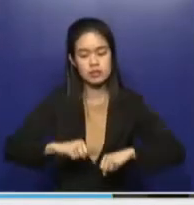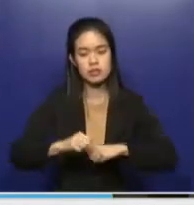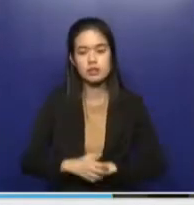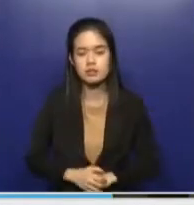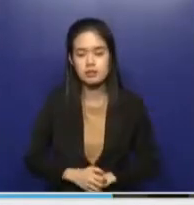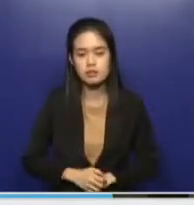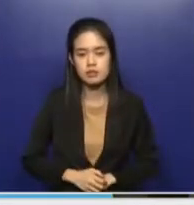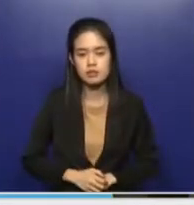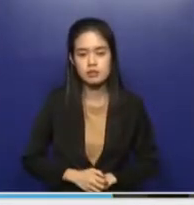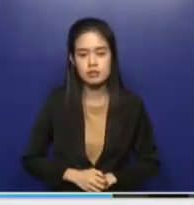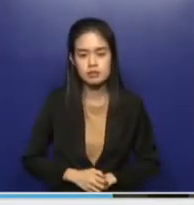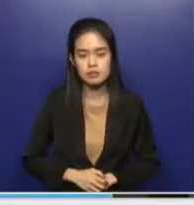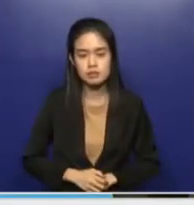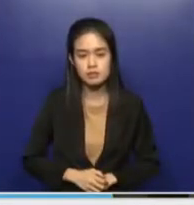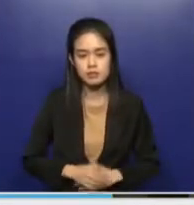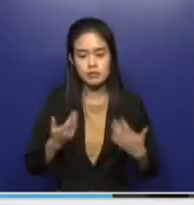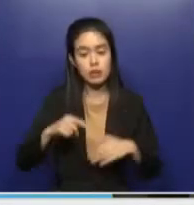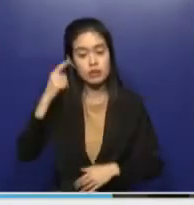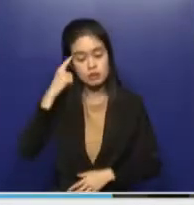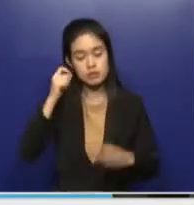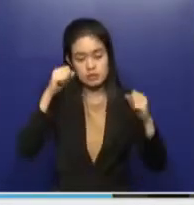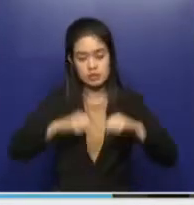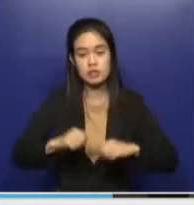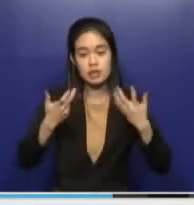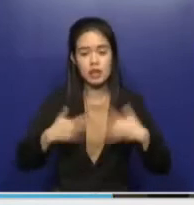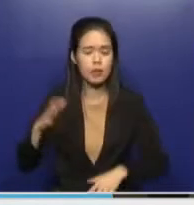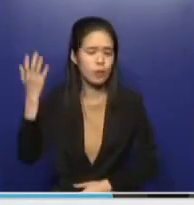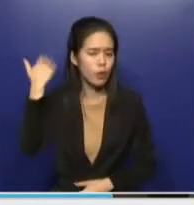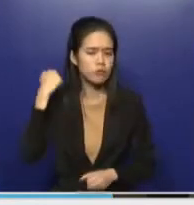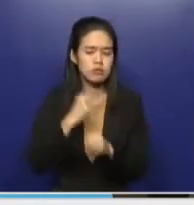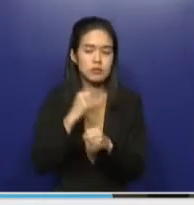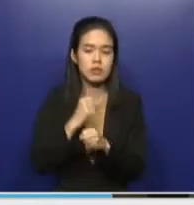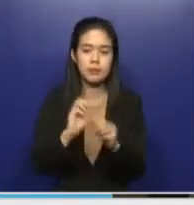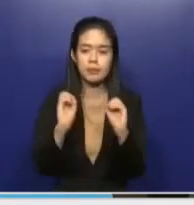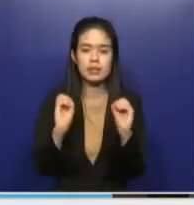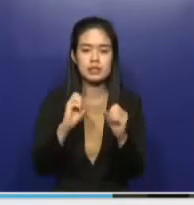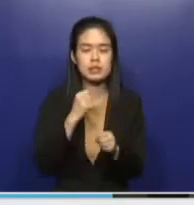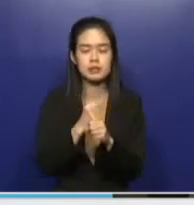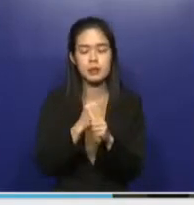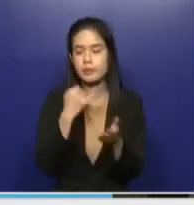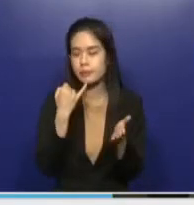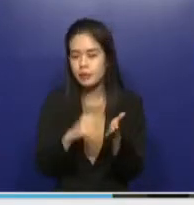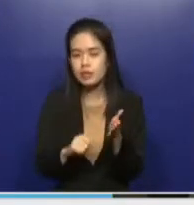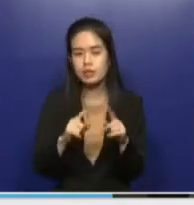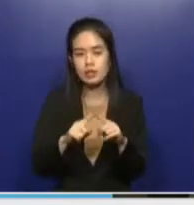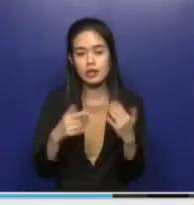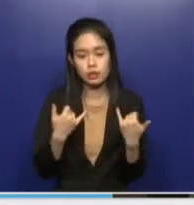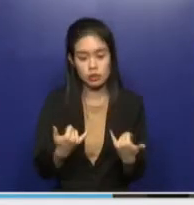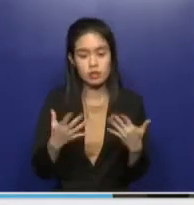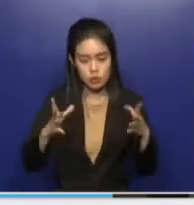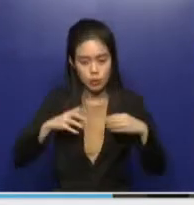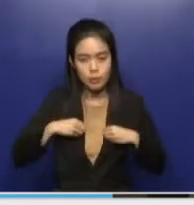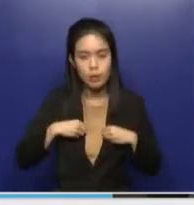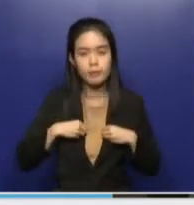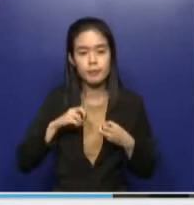จะกล้าตัดสินใจในสิ่งที่เราคิดว่าเราเคยทำไม่ถูกเราจะกล้าตัดสินใจที่จะยอมรับข้อผิดพลาดและ